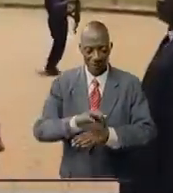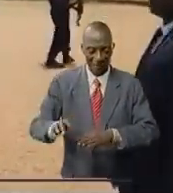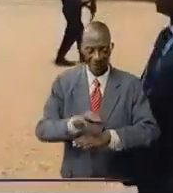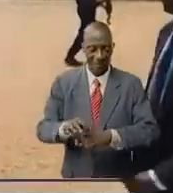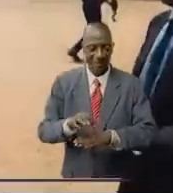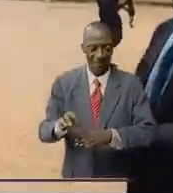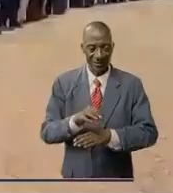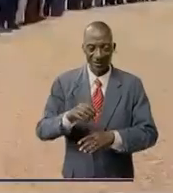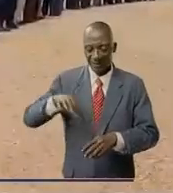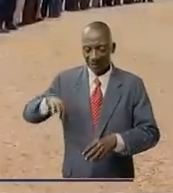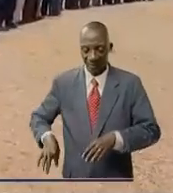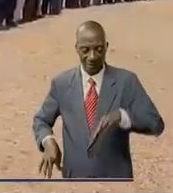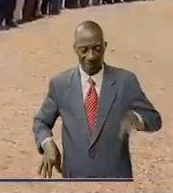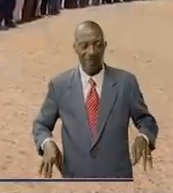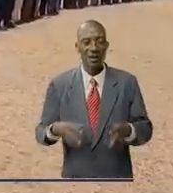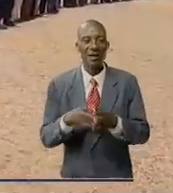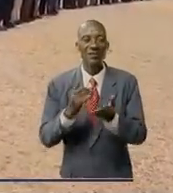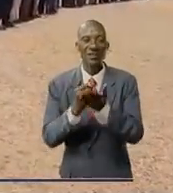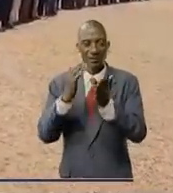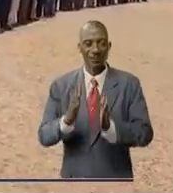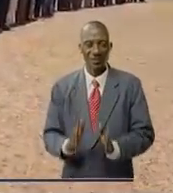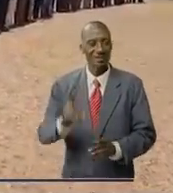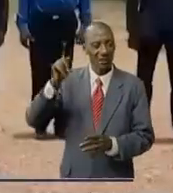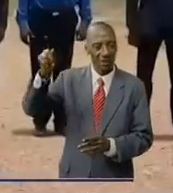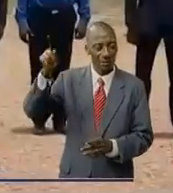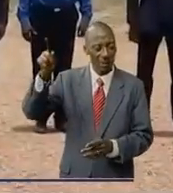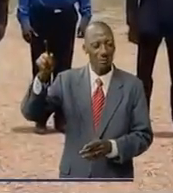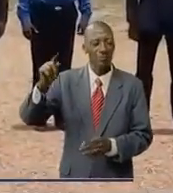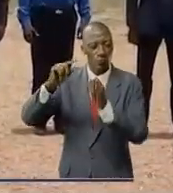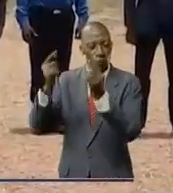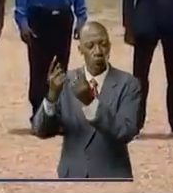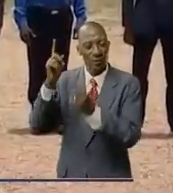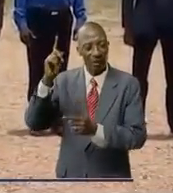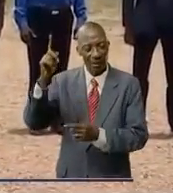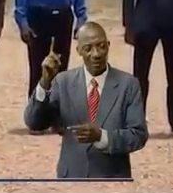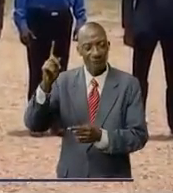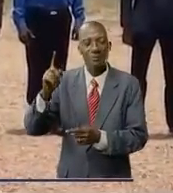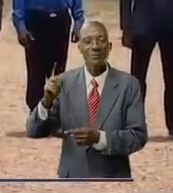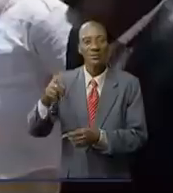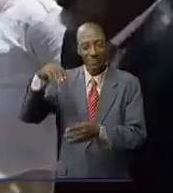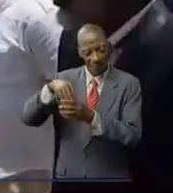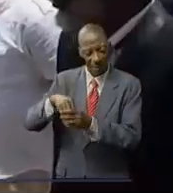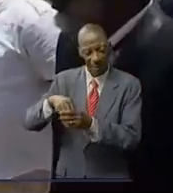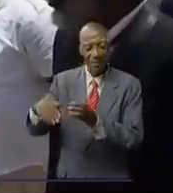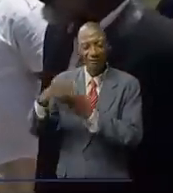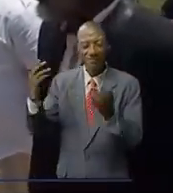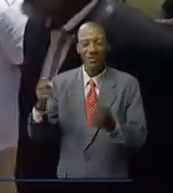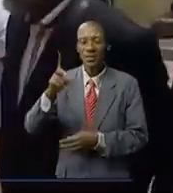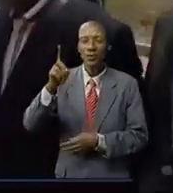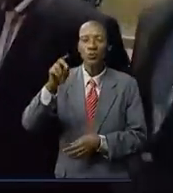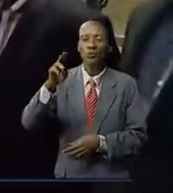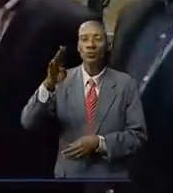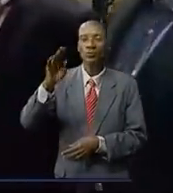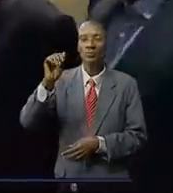les investisseurs de la société Leader Investment, basée à Dubaï, au profit du peuple kassaïen. Tout compte fait,